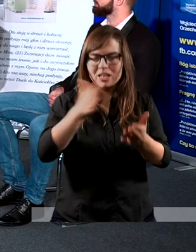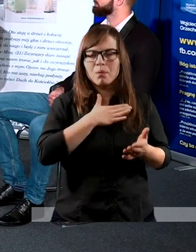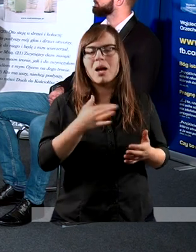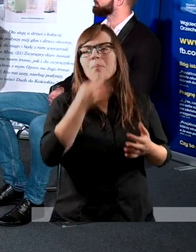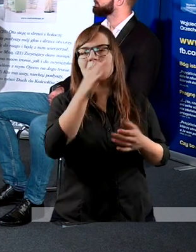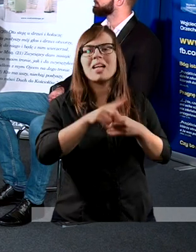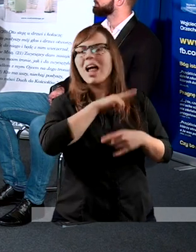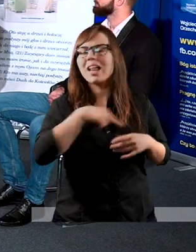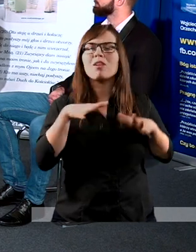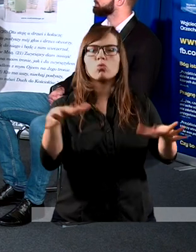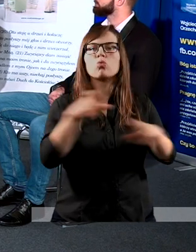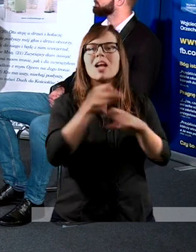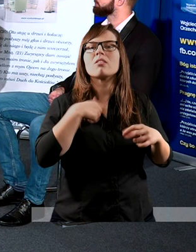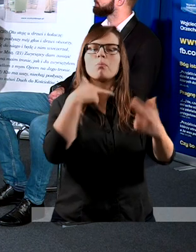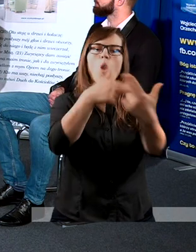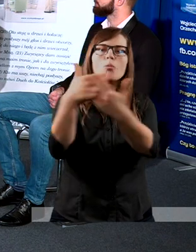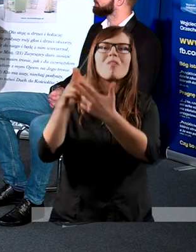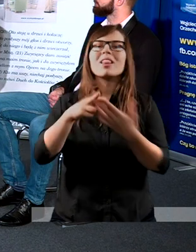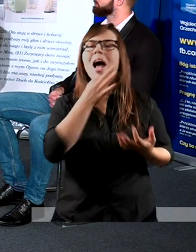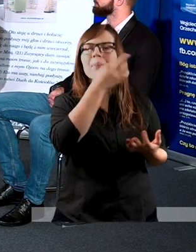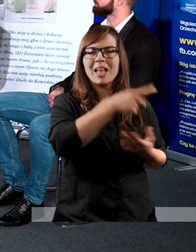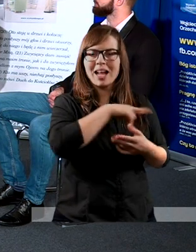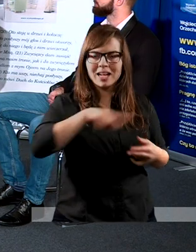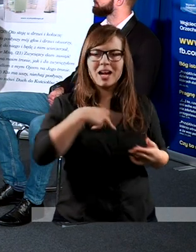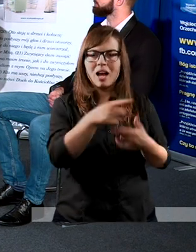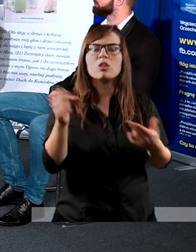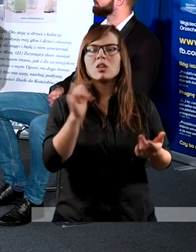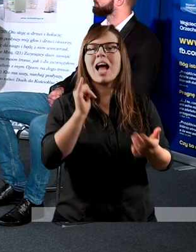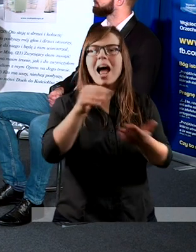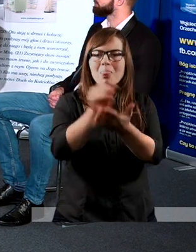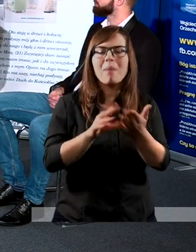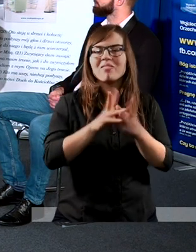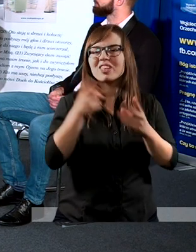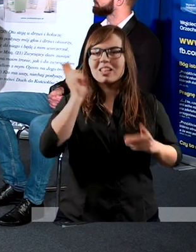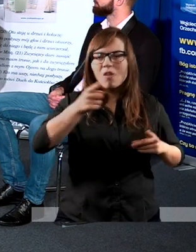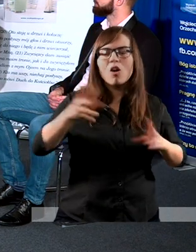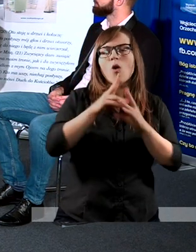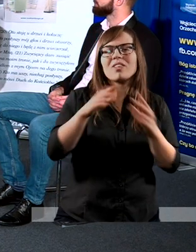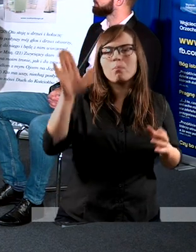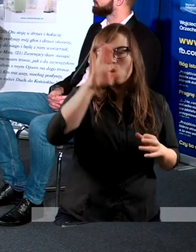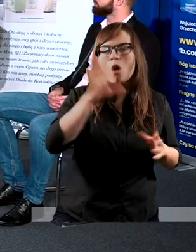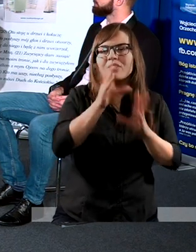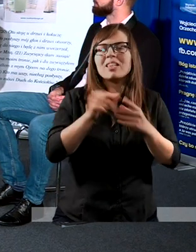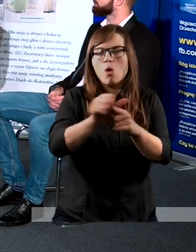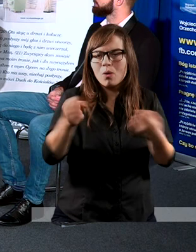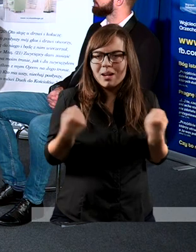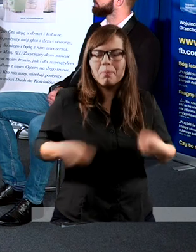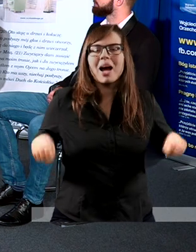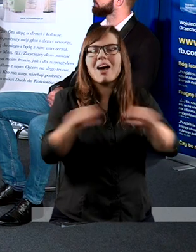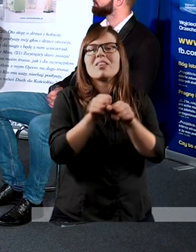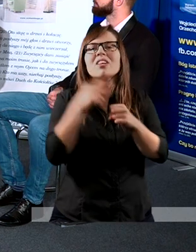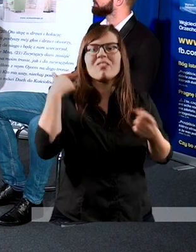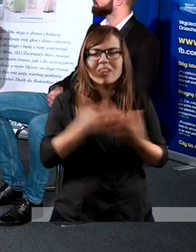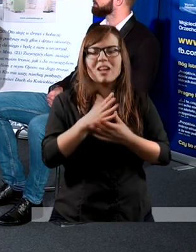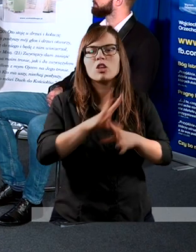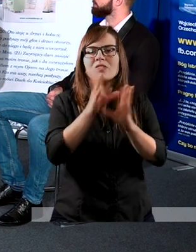dla nas bardzo dużo czasu, żeby na te pytania odpowiedzieć. I jak jest napisane, wszystkie wyroki boskie są sprawiedliwe. I wierzę,